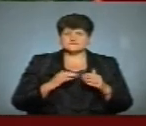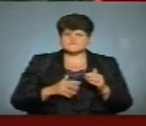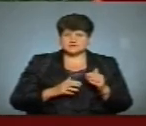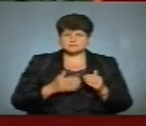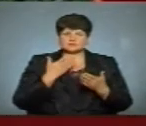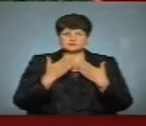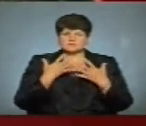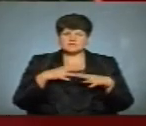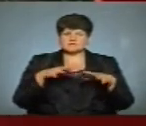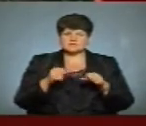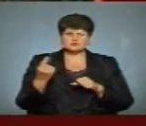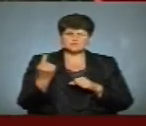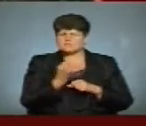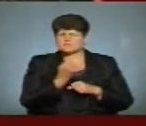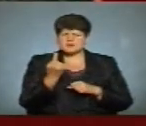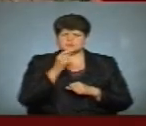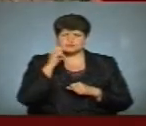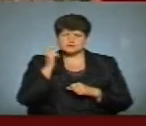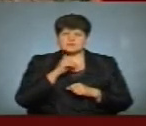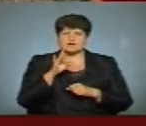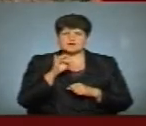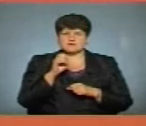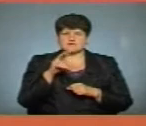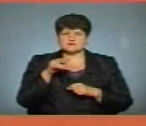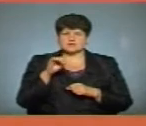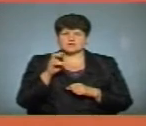власником однієї із перших в Україні равликових ферм.